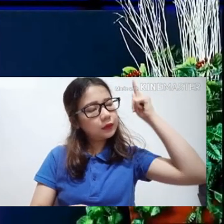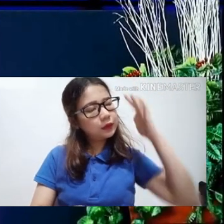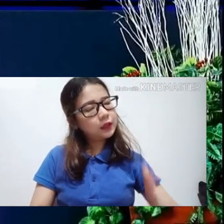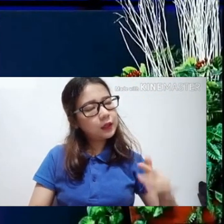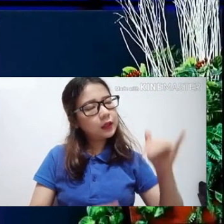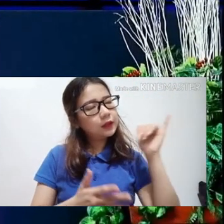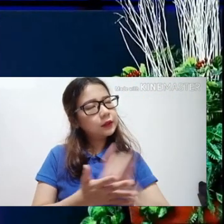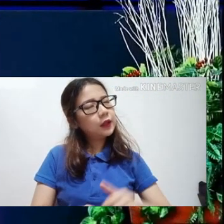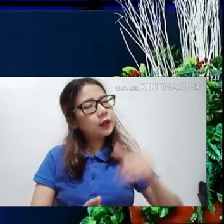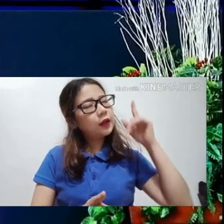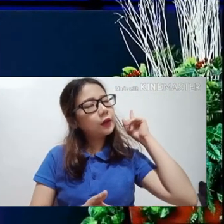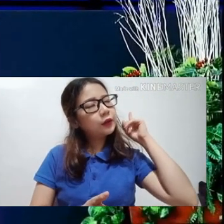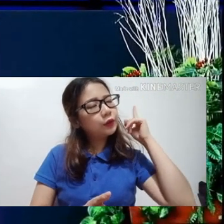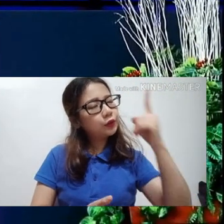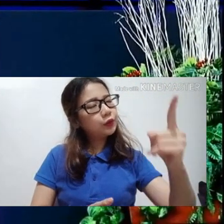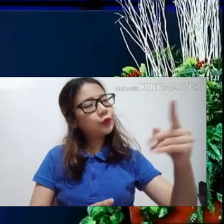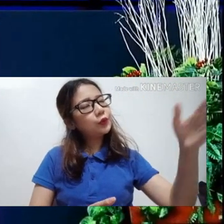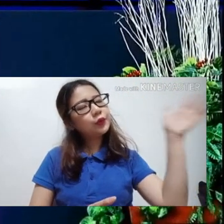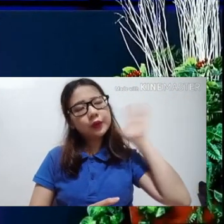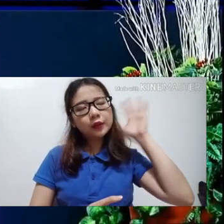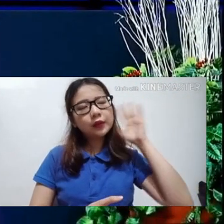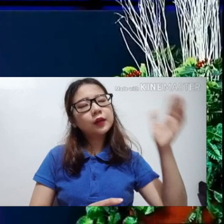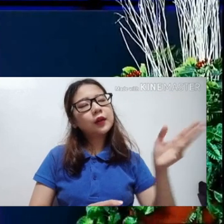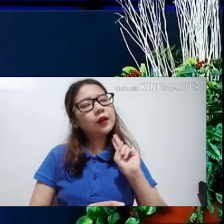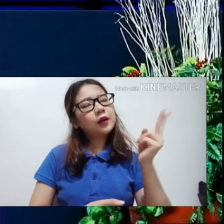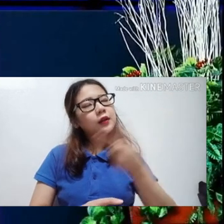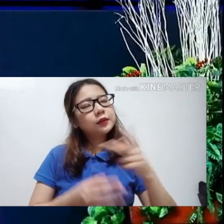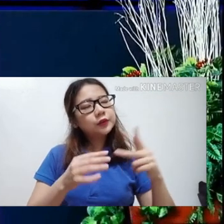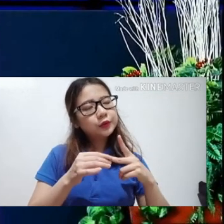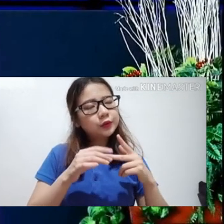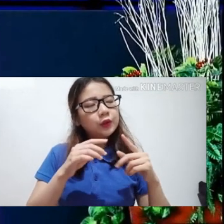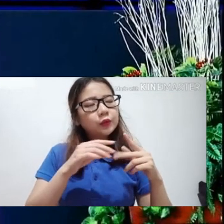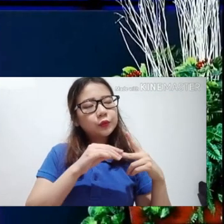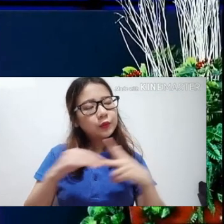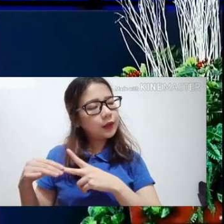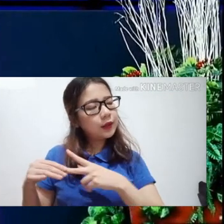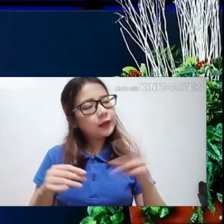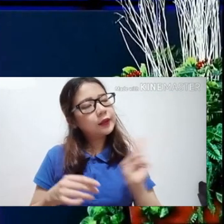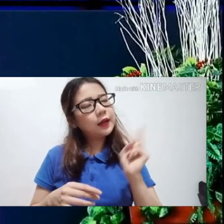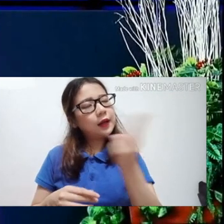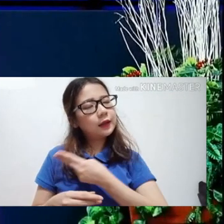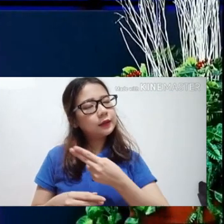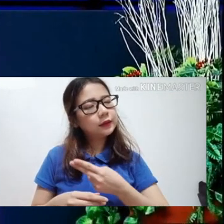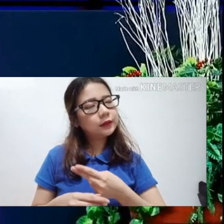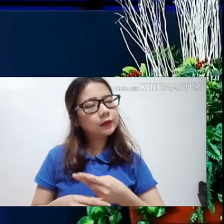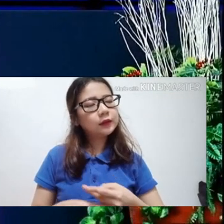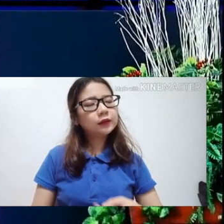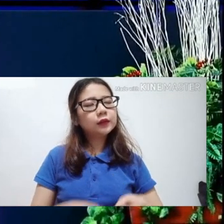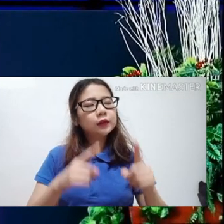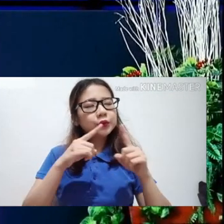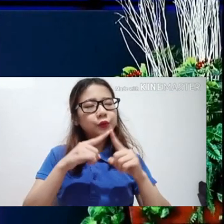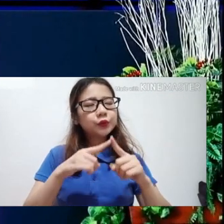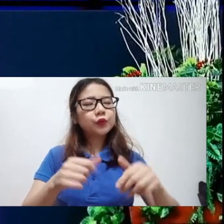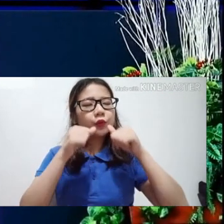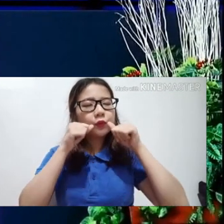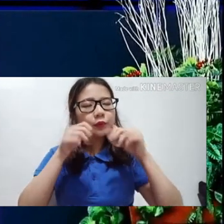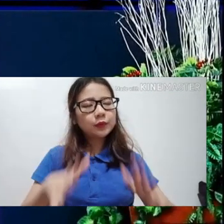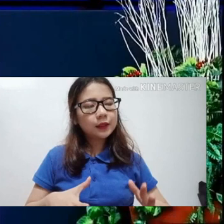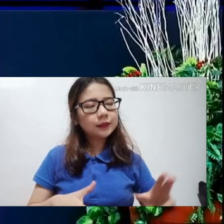you hear us and you are there to guide us and to give us success, even